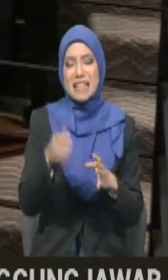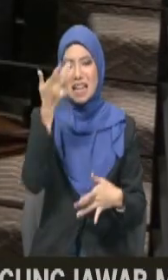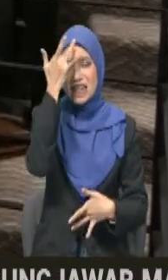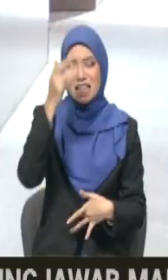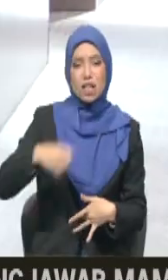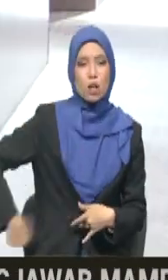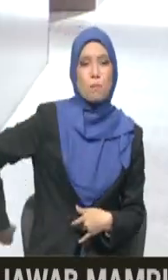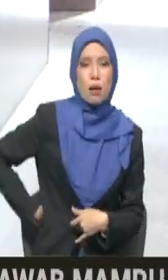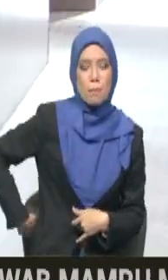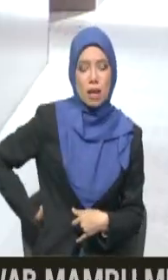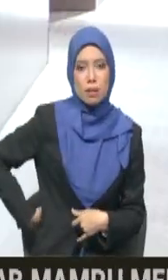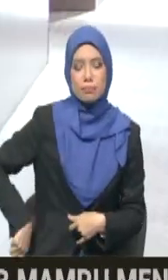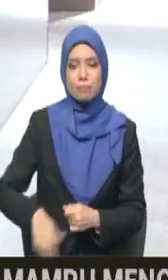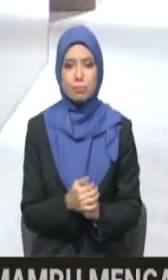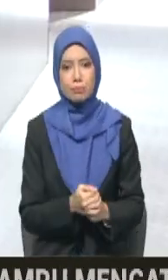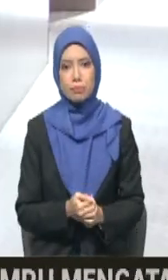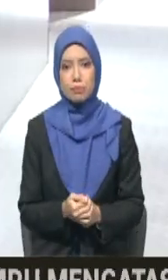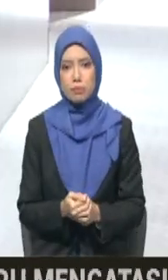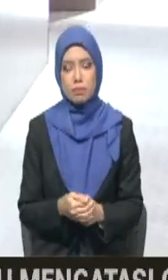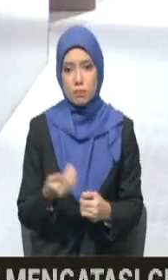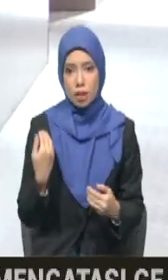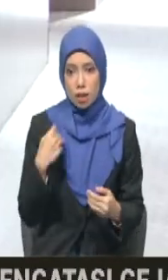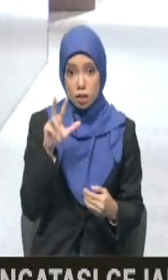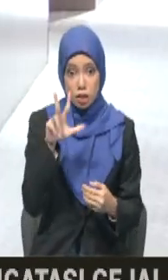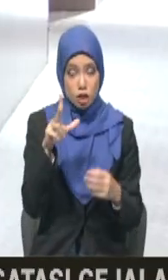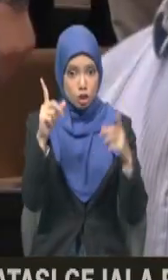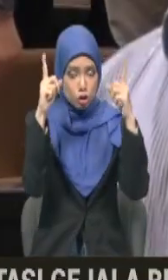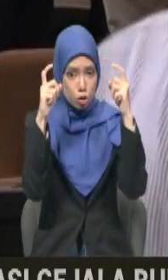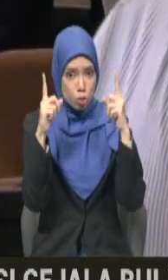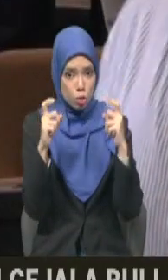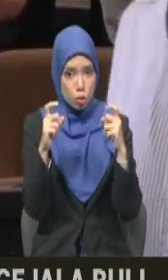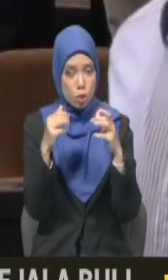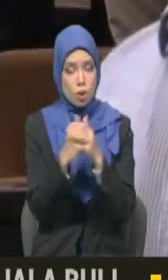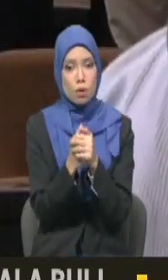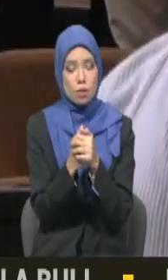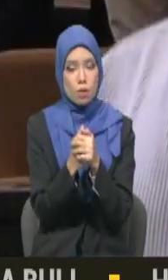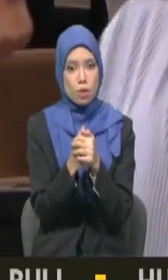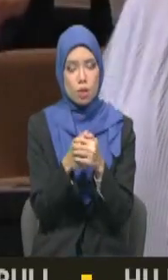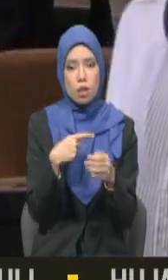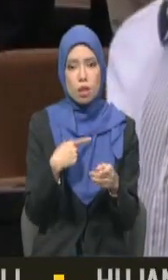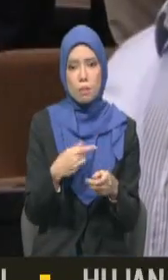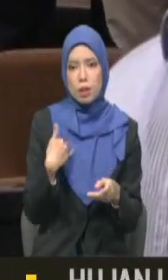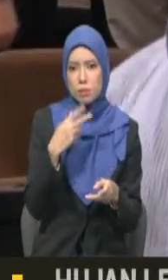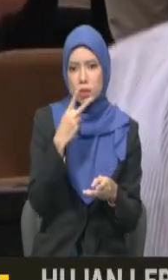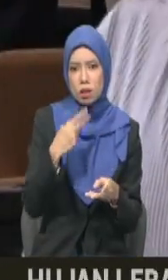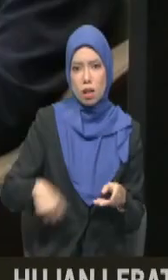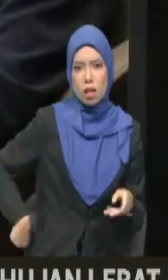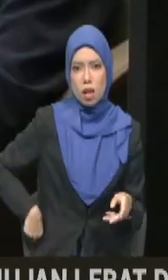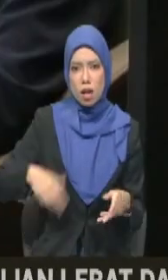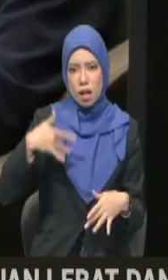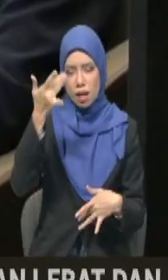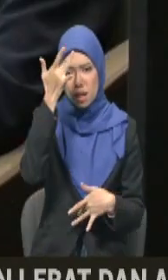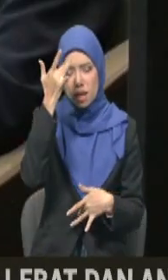belakang simposium sehari itu merangkumi tiga topik antaranya penilaian sakit belakang dan penyakit